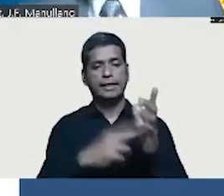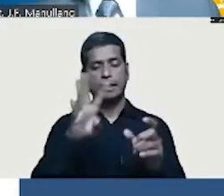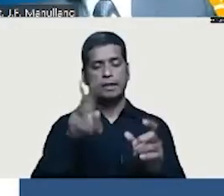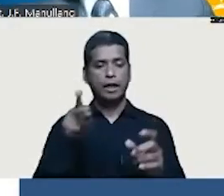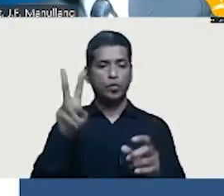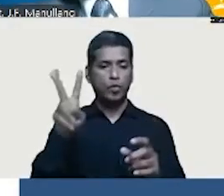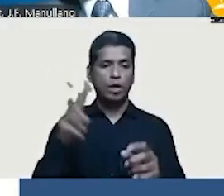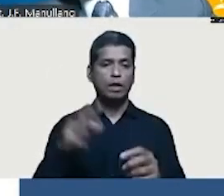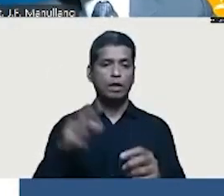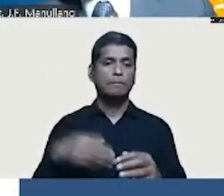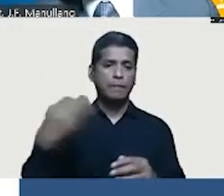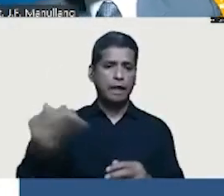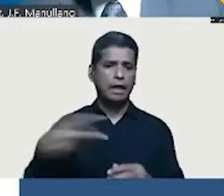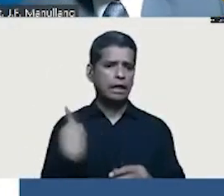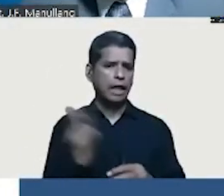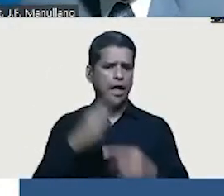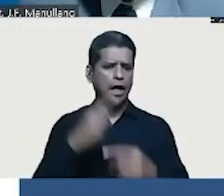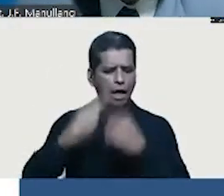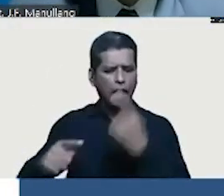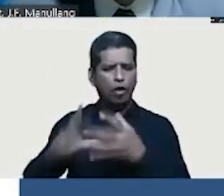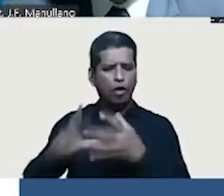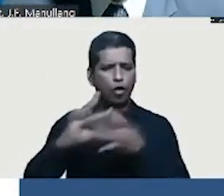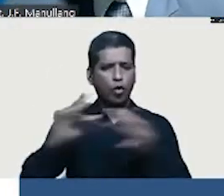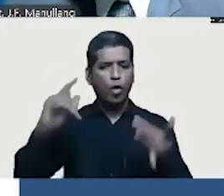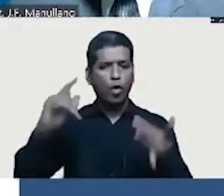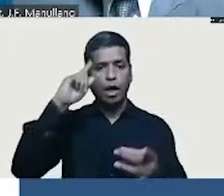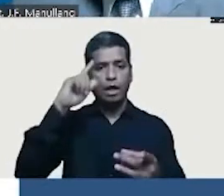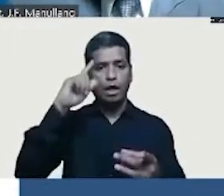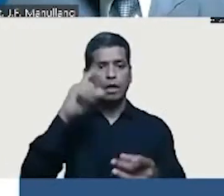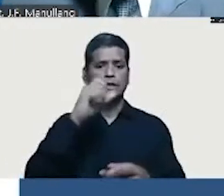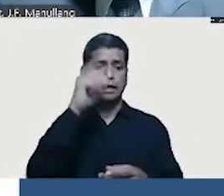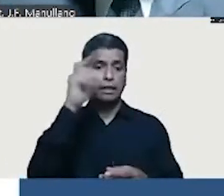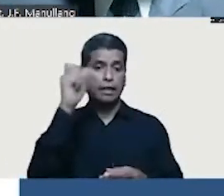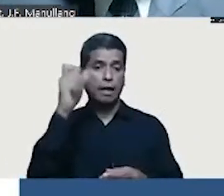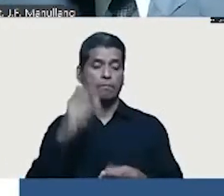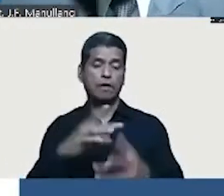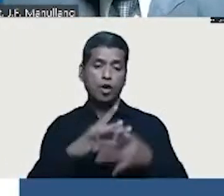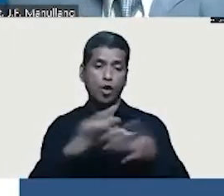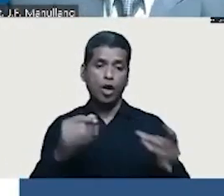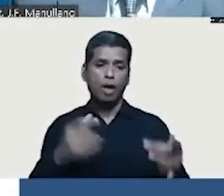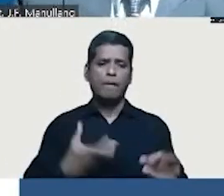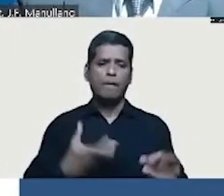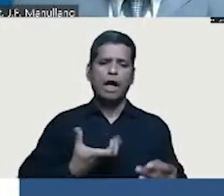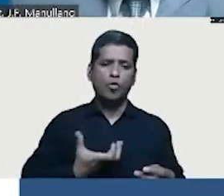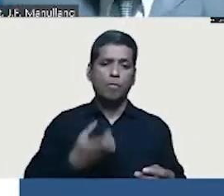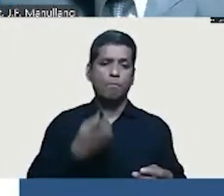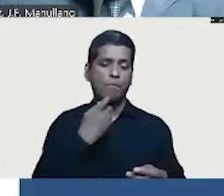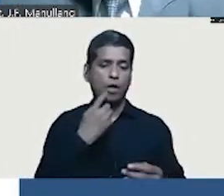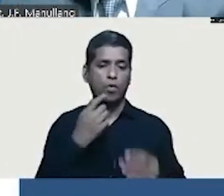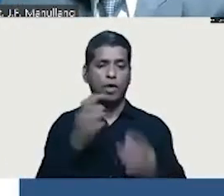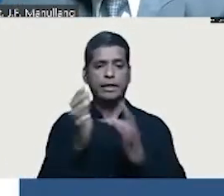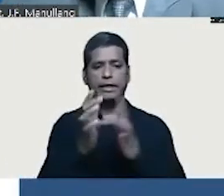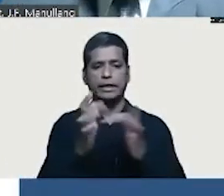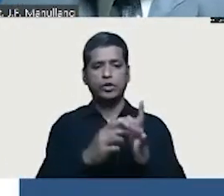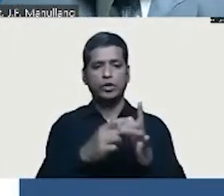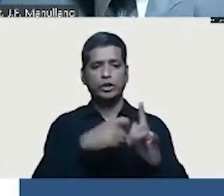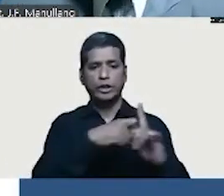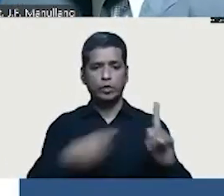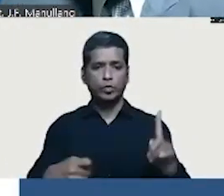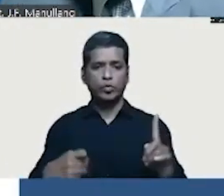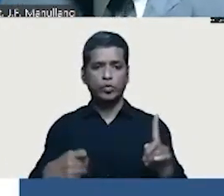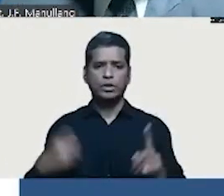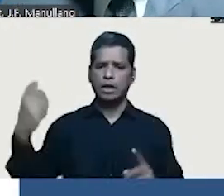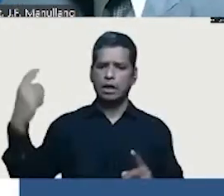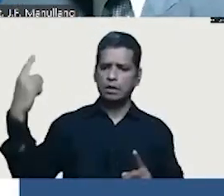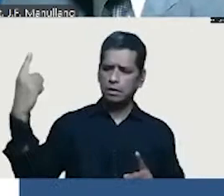berasal dari Allah secara spesifik pada zaman Yohanes orang-orang atau yang mengaku